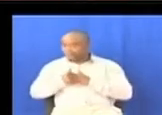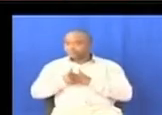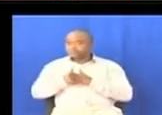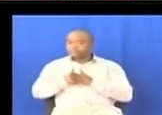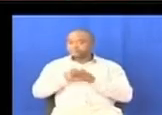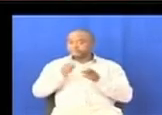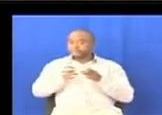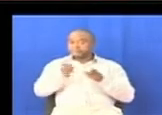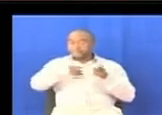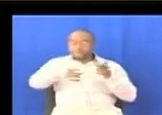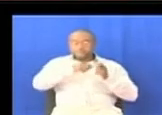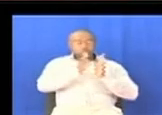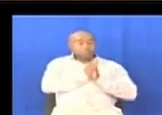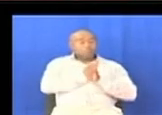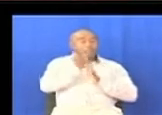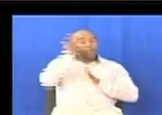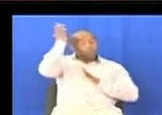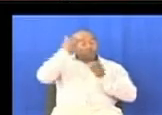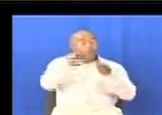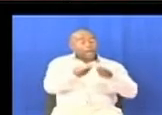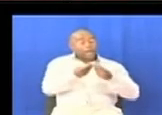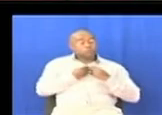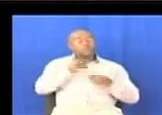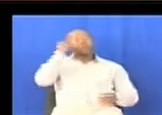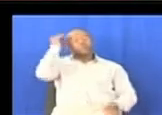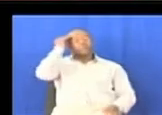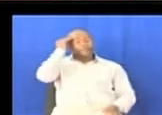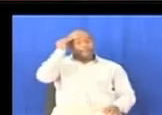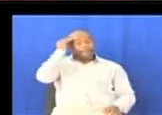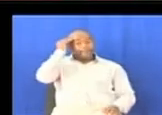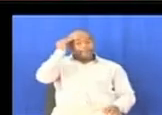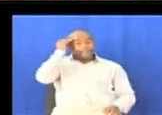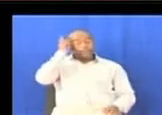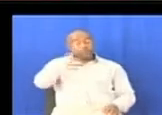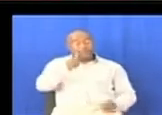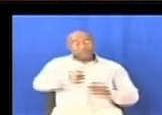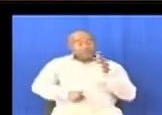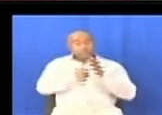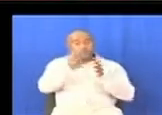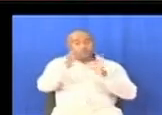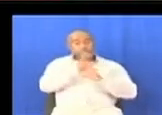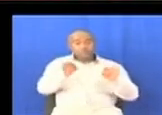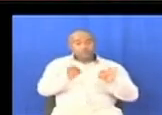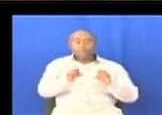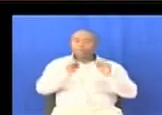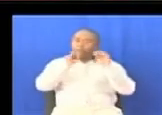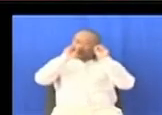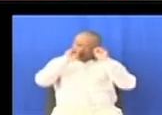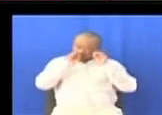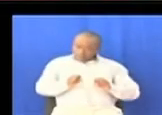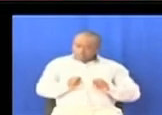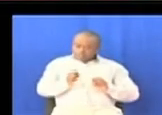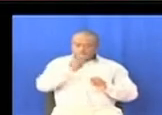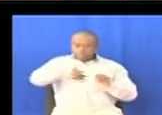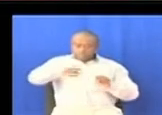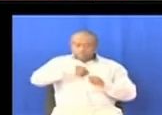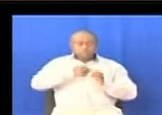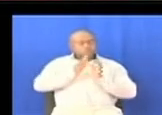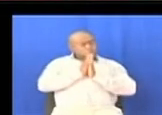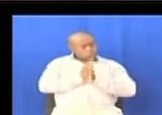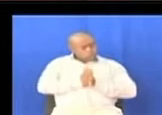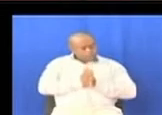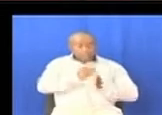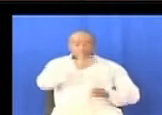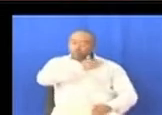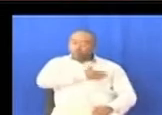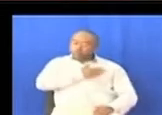na kumwomba Mungu atupe karama zinazostahili tuwa viongozi bora, lazima tuombe pia huruma